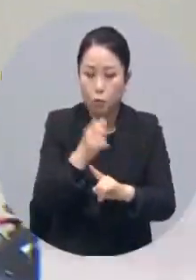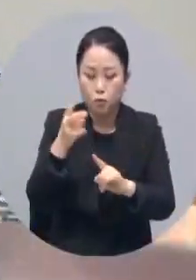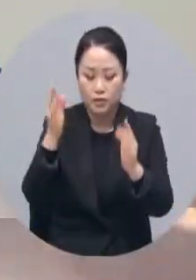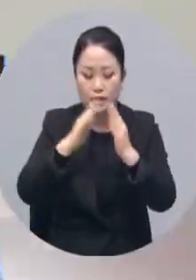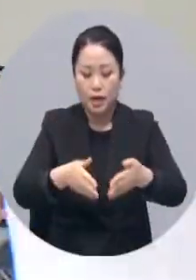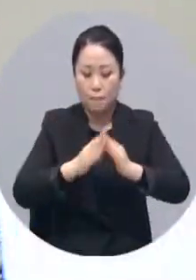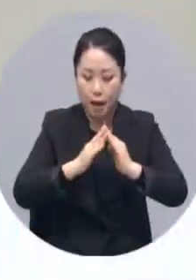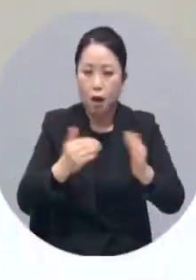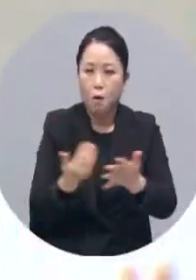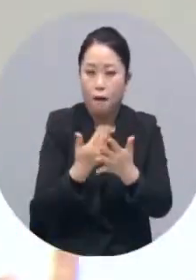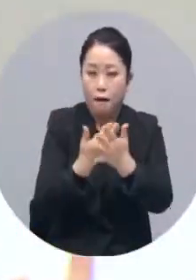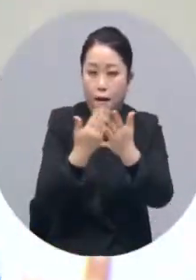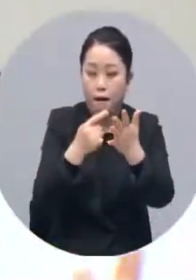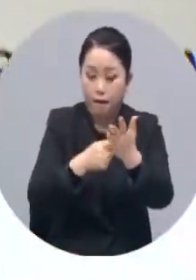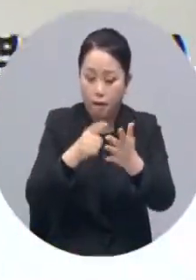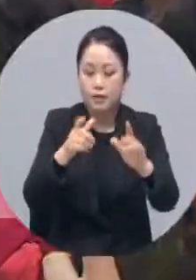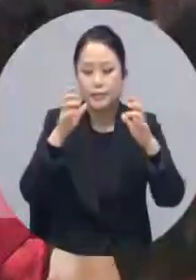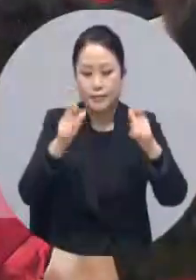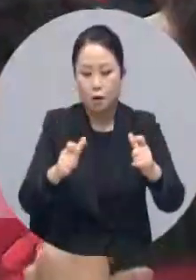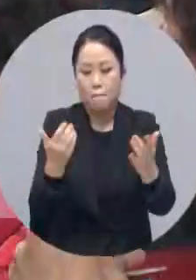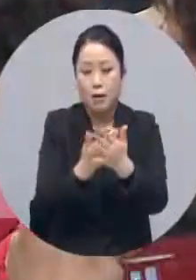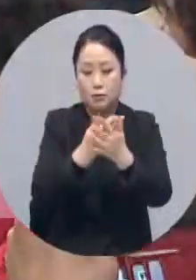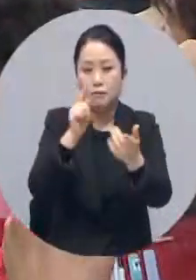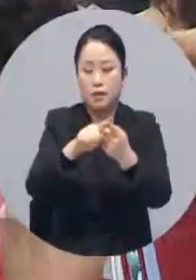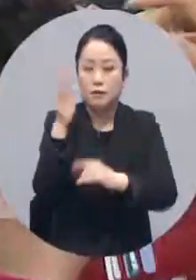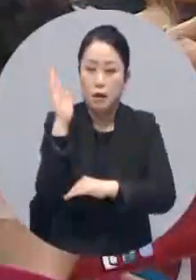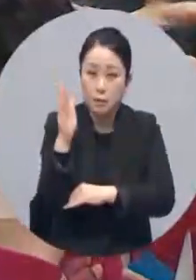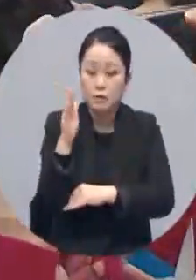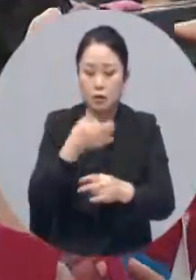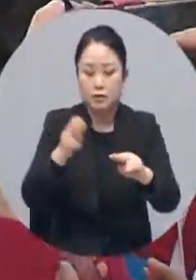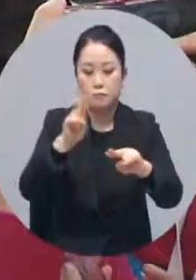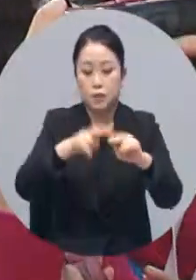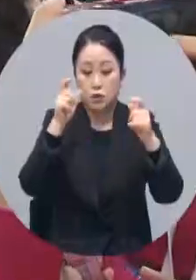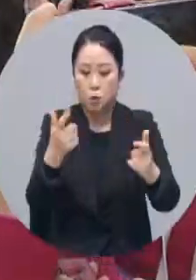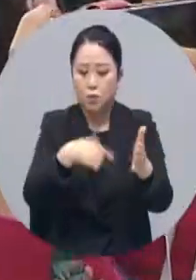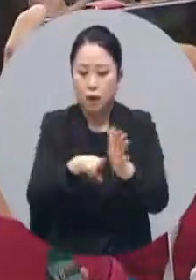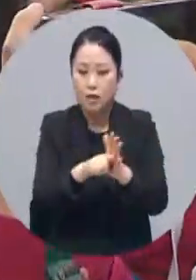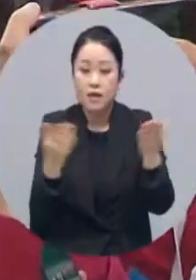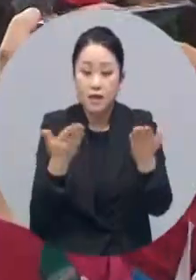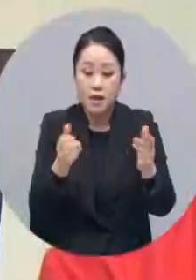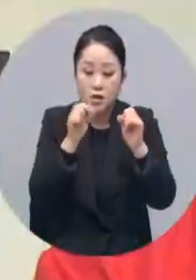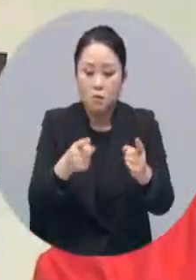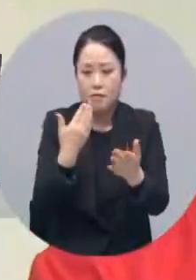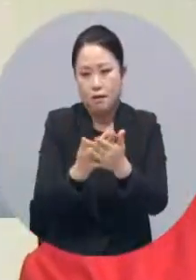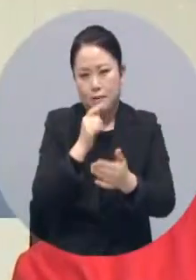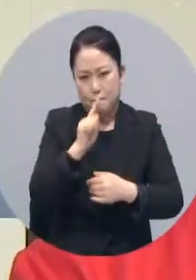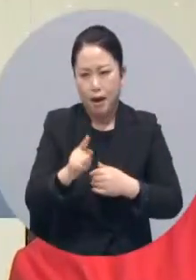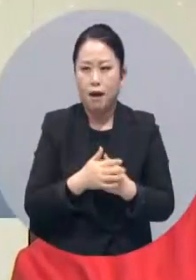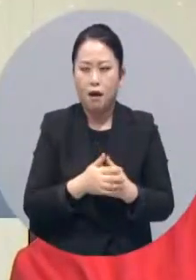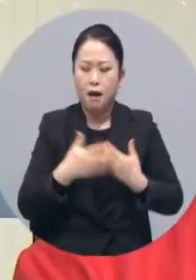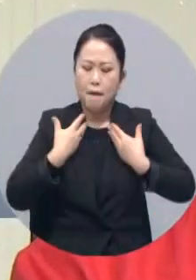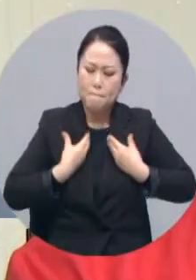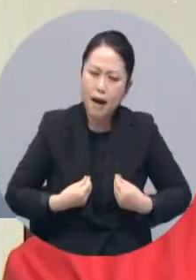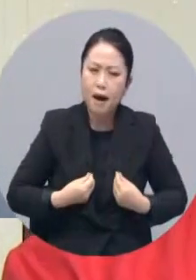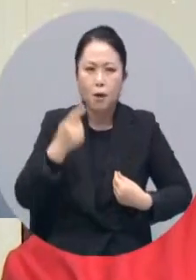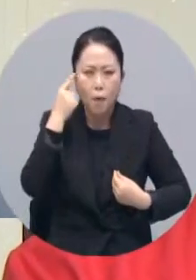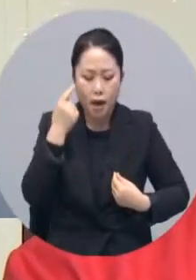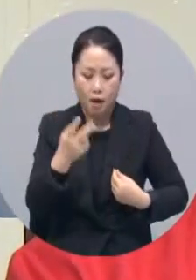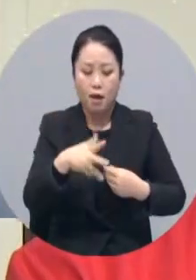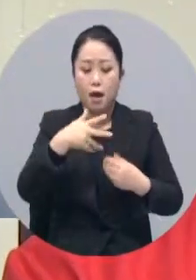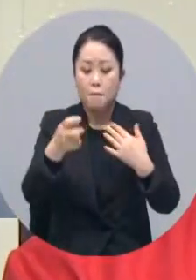적극 강조하며 금정을 위해 일할 기회를 달라고 말했습니다. 참담했습니다. 그거 왜 그렇게